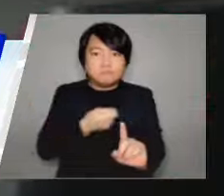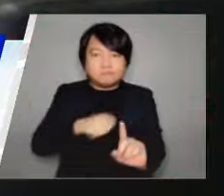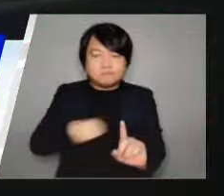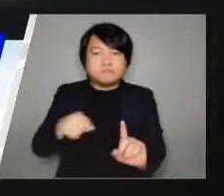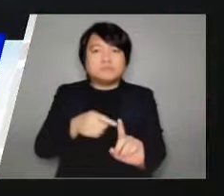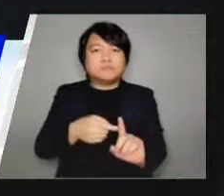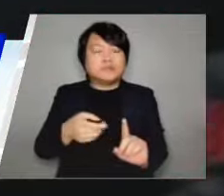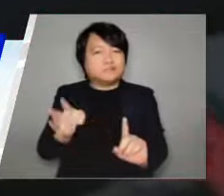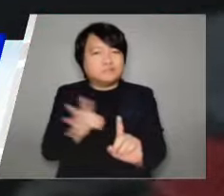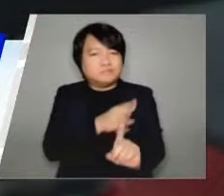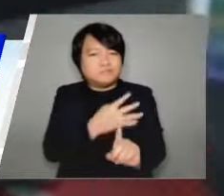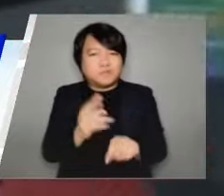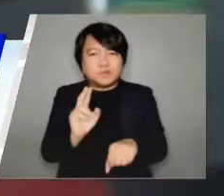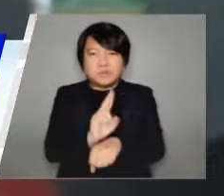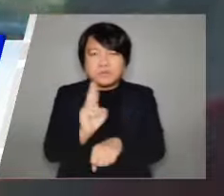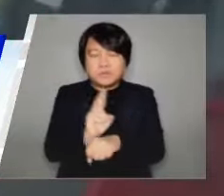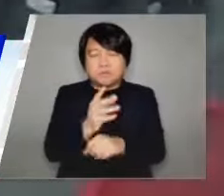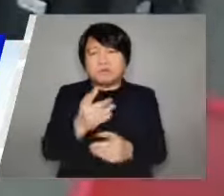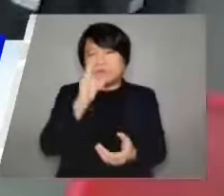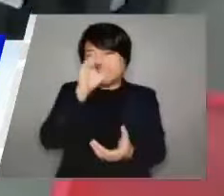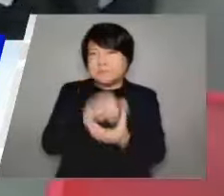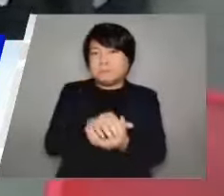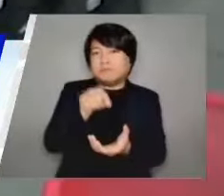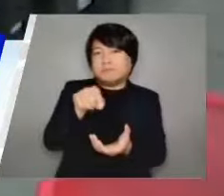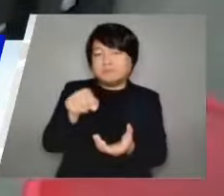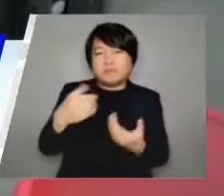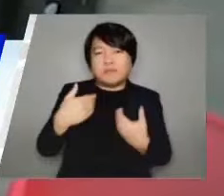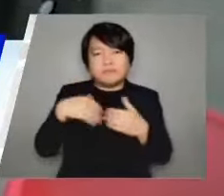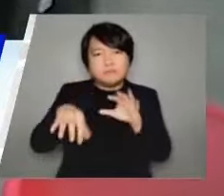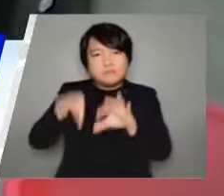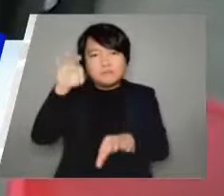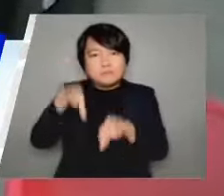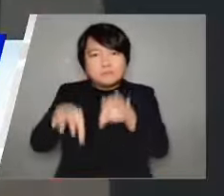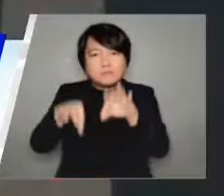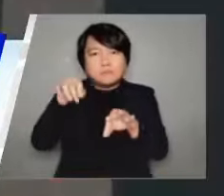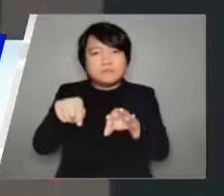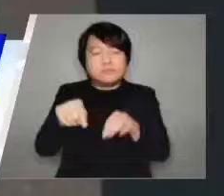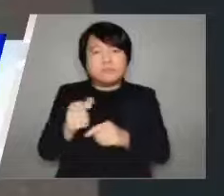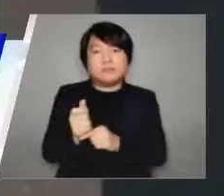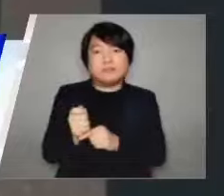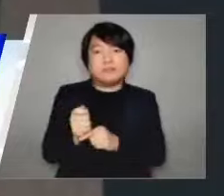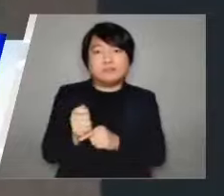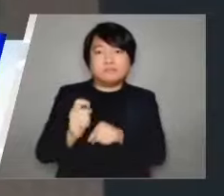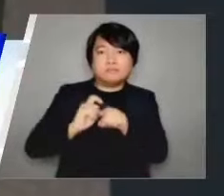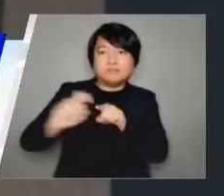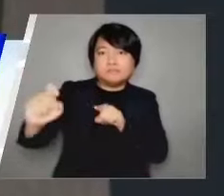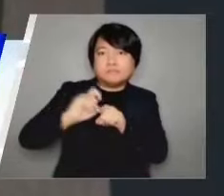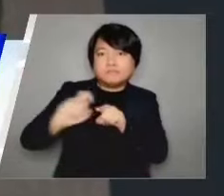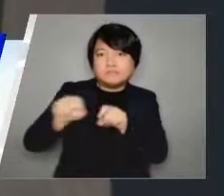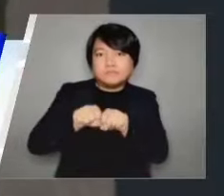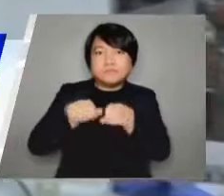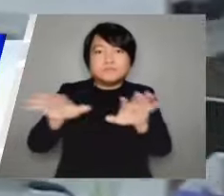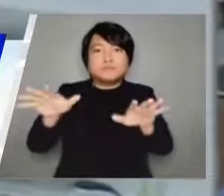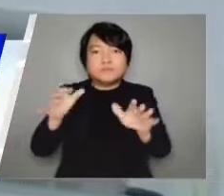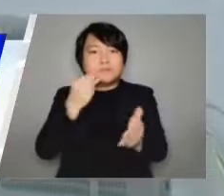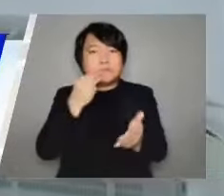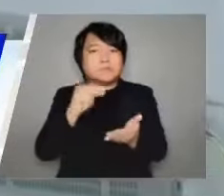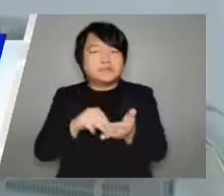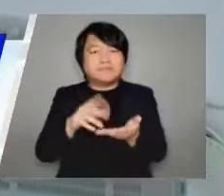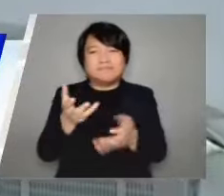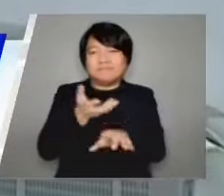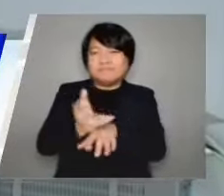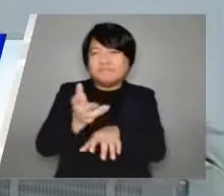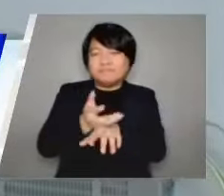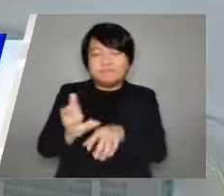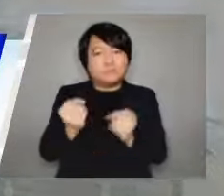Hub. Meron ding datagpo ang mga gamit na pang-text blast o pagpapadala ng maramihang message ng mga scammer. Kinolekta rin ang